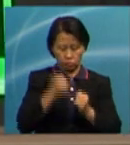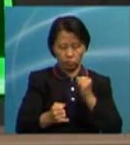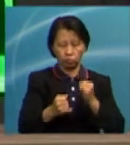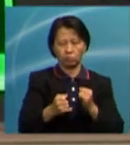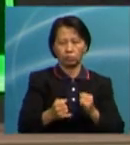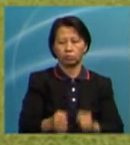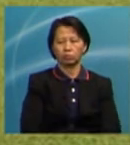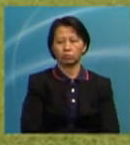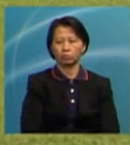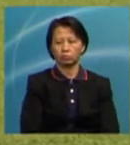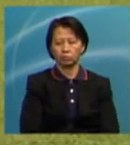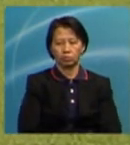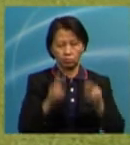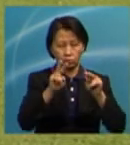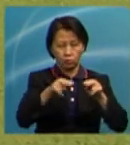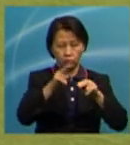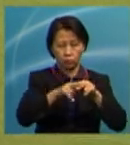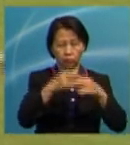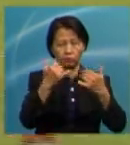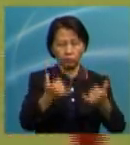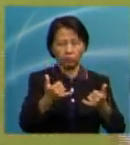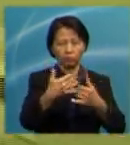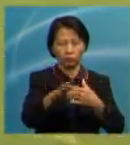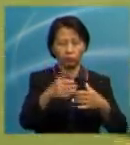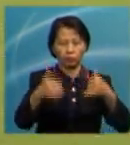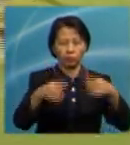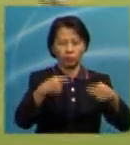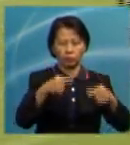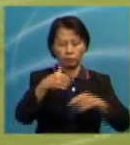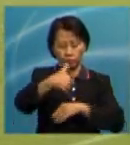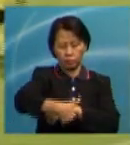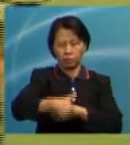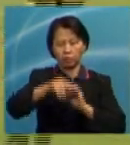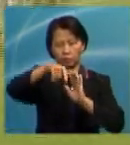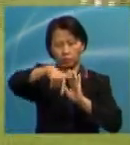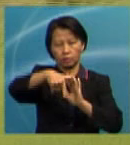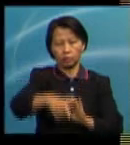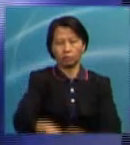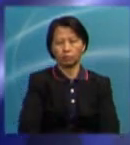Liga saksikan kedudukan terkini selepas perlawanan malam